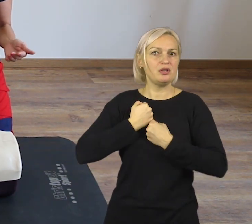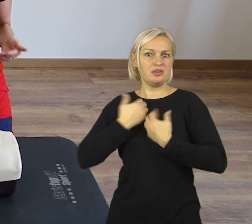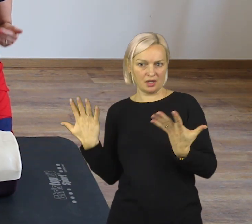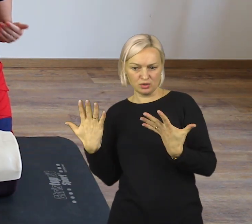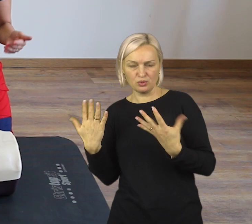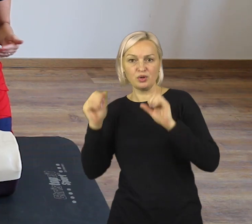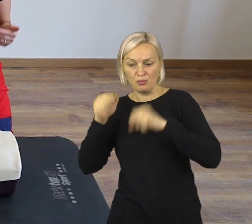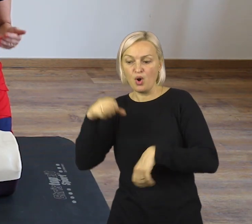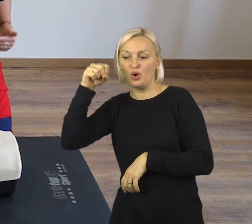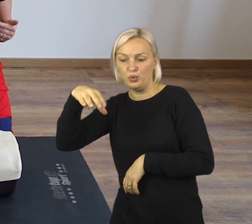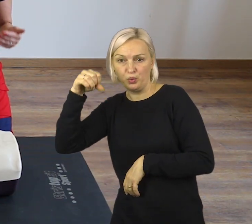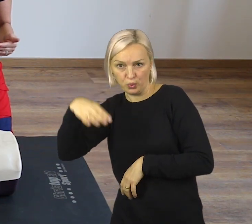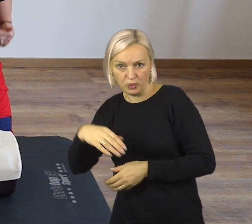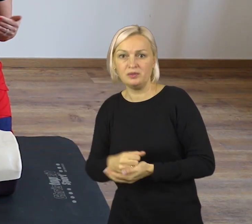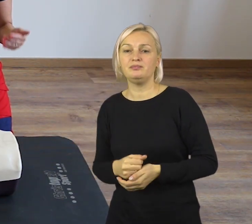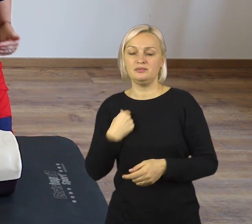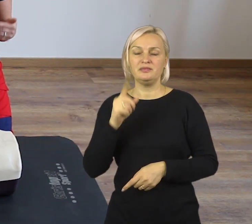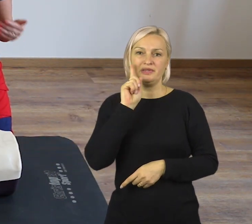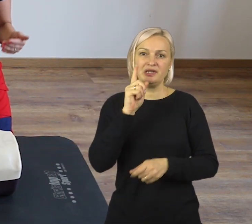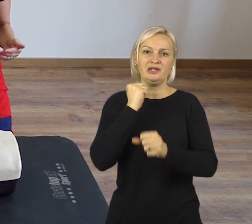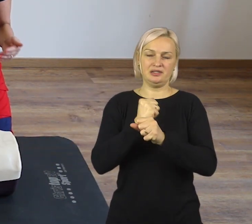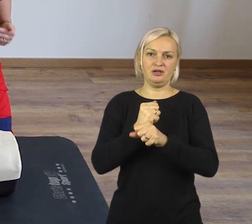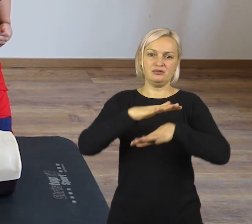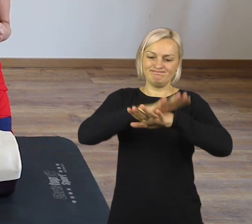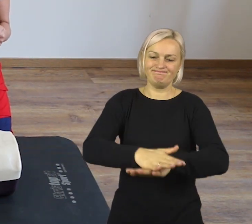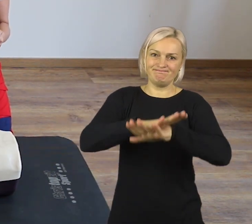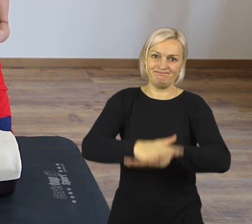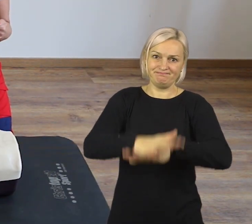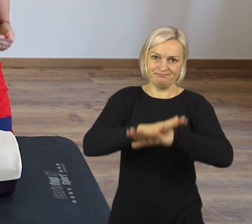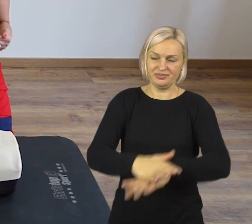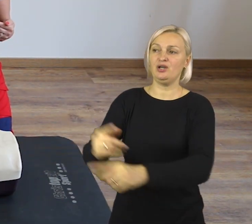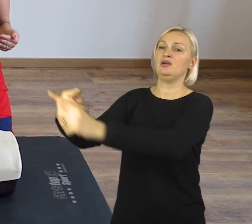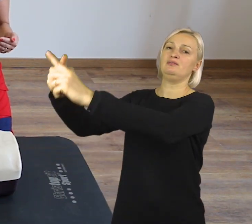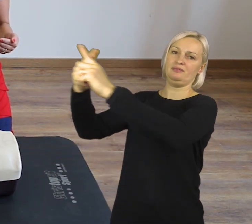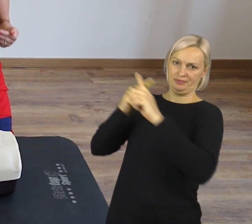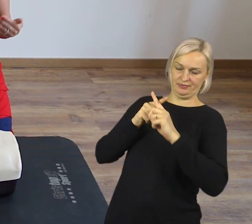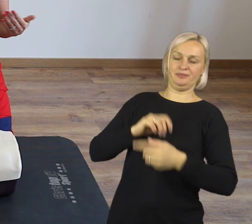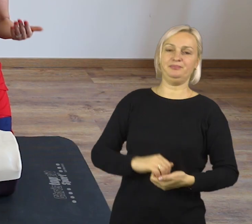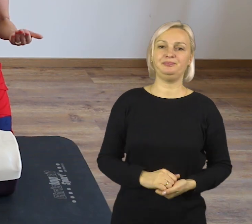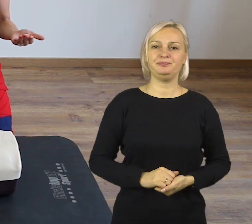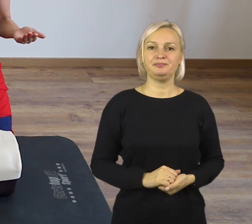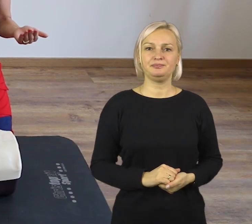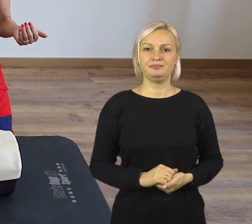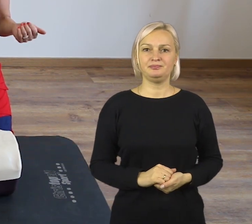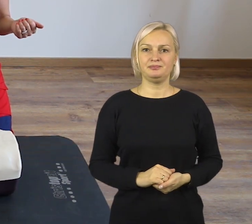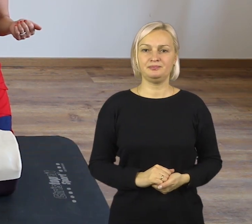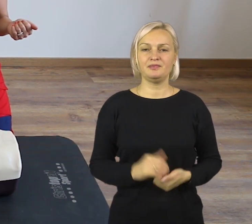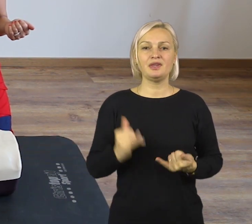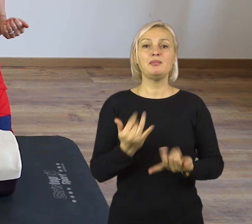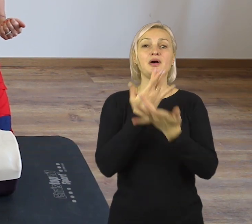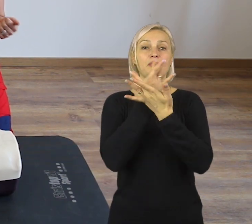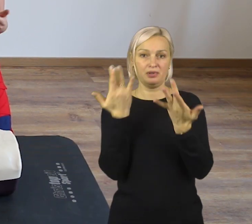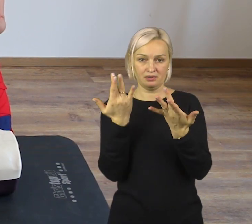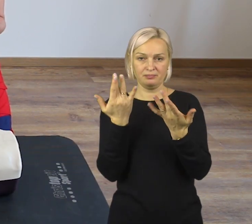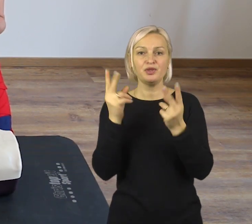tai tęsite tik krūtinės lastos paspaudimus tol, kol atvažiuos greitojo pagalba. Tai dabar pademonstruosiu,